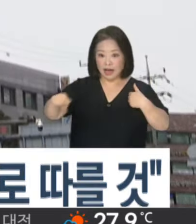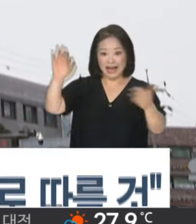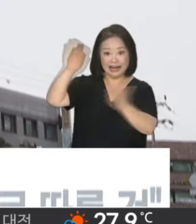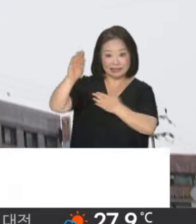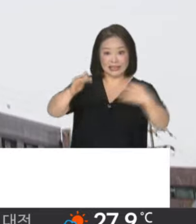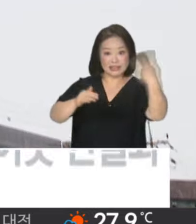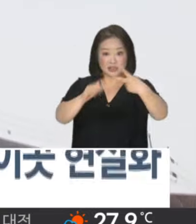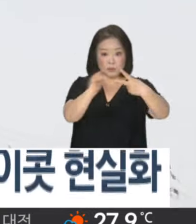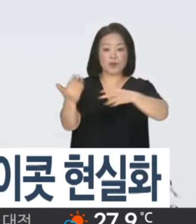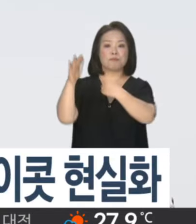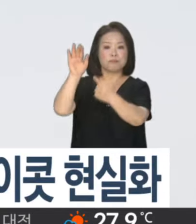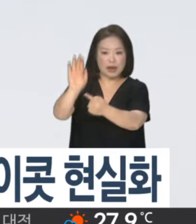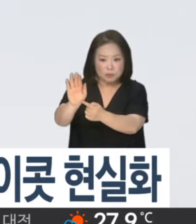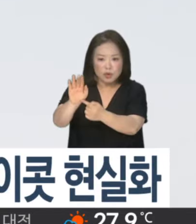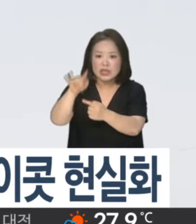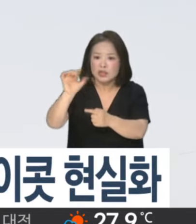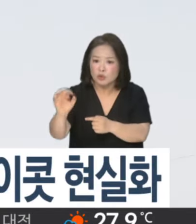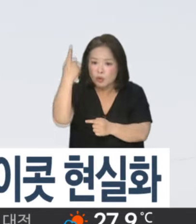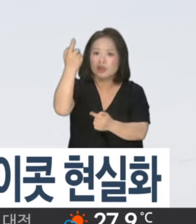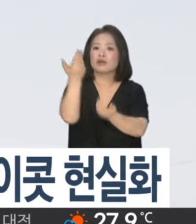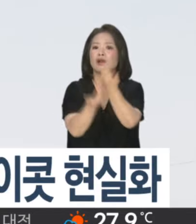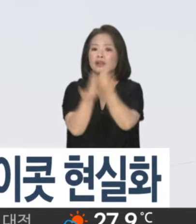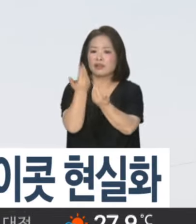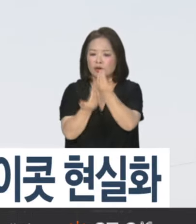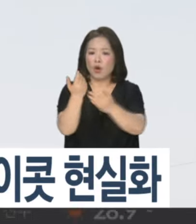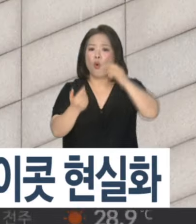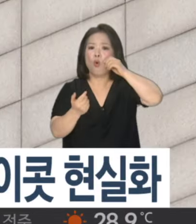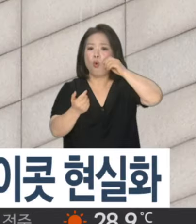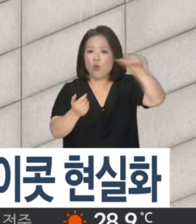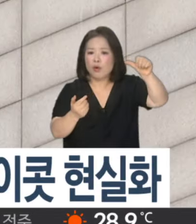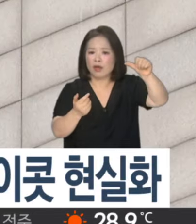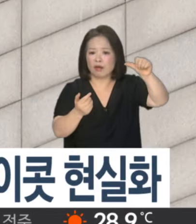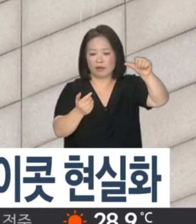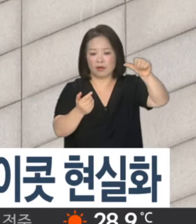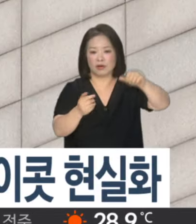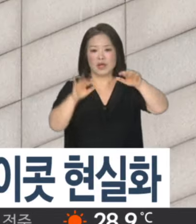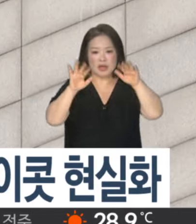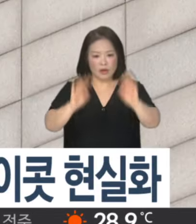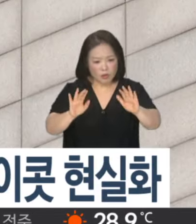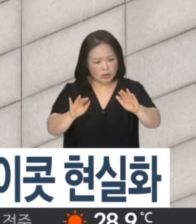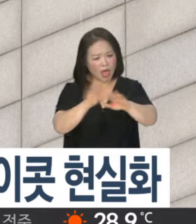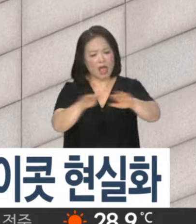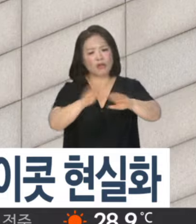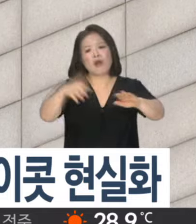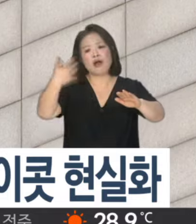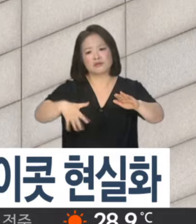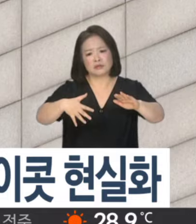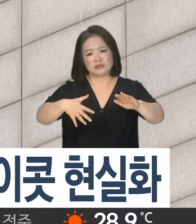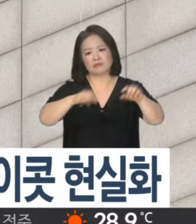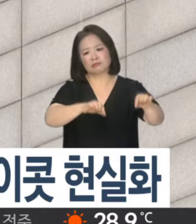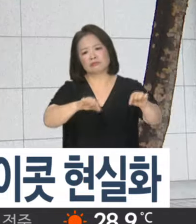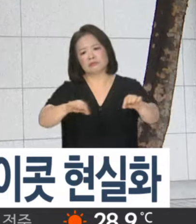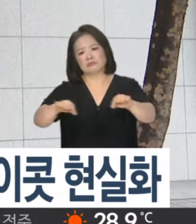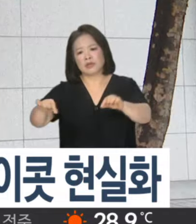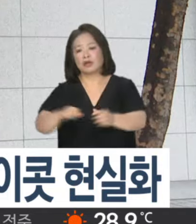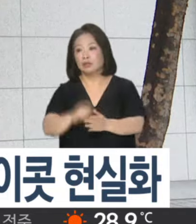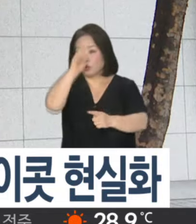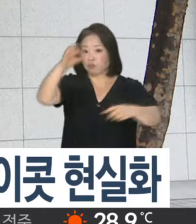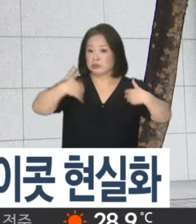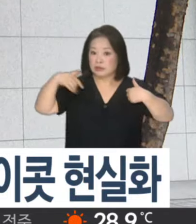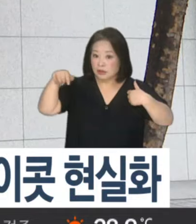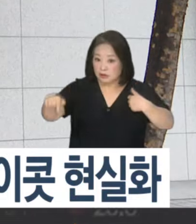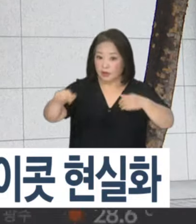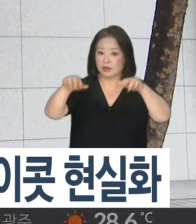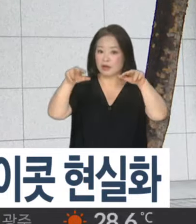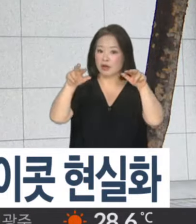증원을 발표하며 시작된 의정 갈등은 5개월이 넘게 지난 지금까지도 출구가 보이지 않고 있습니다 정부가 집단